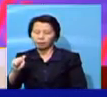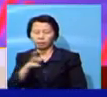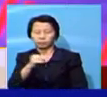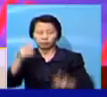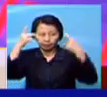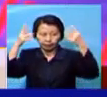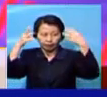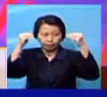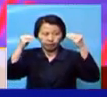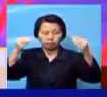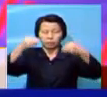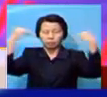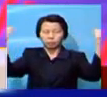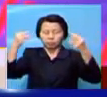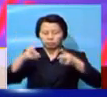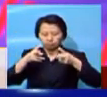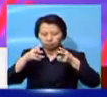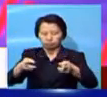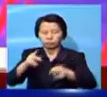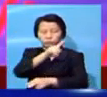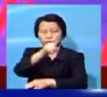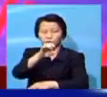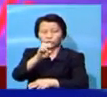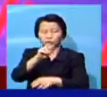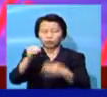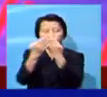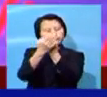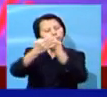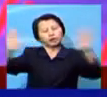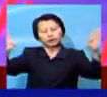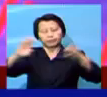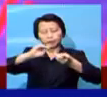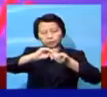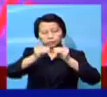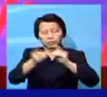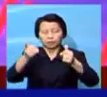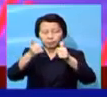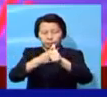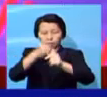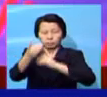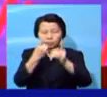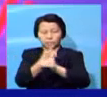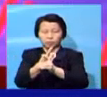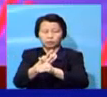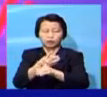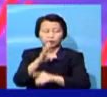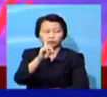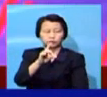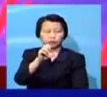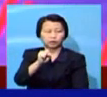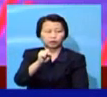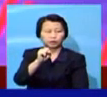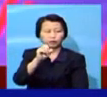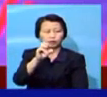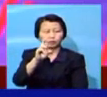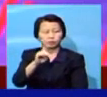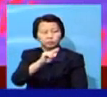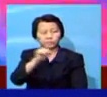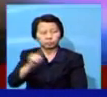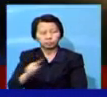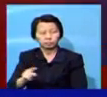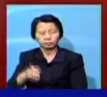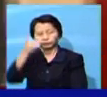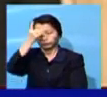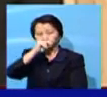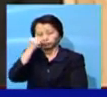Razak pada Majlis pelancaran Zon perdagangan bebas digital pertama dunia dftz Datuk Seri Najib turut